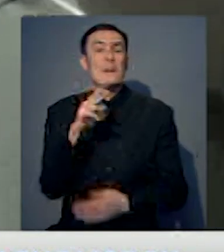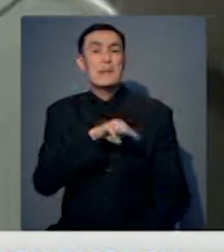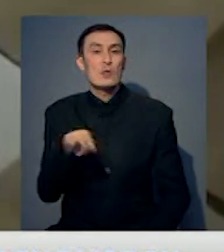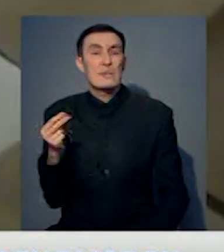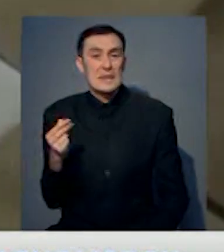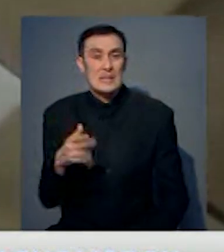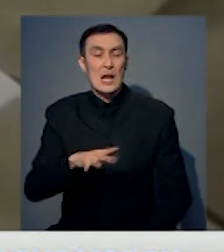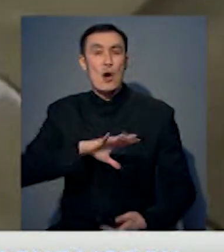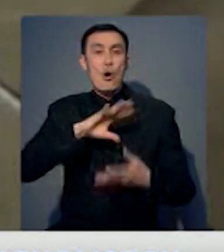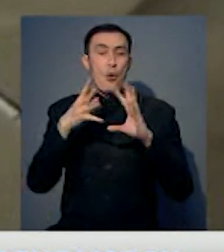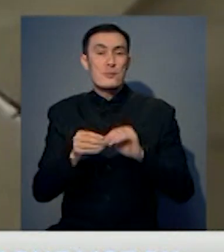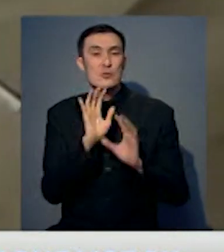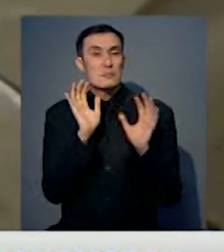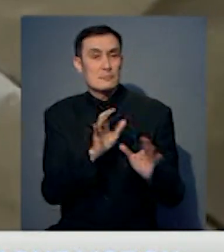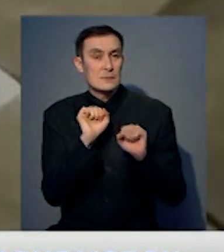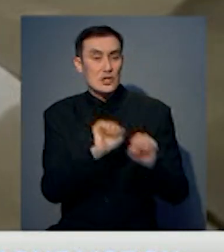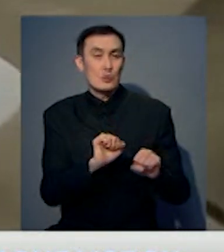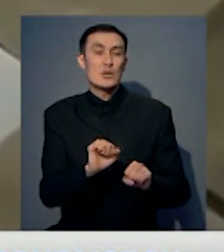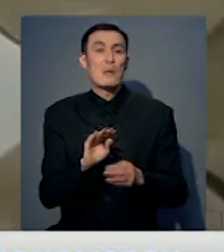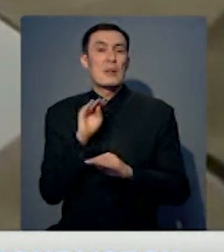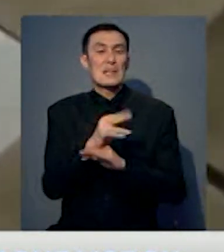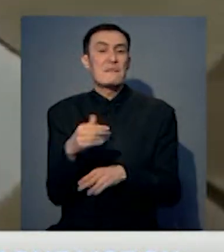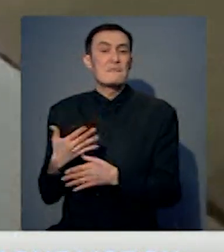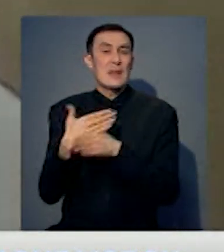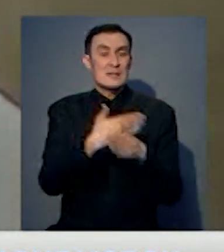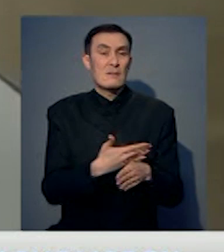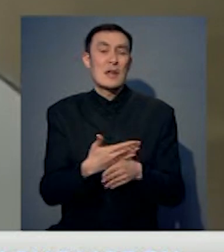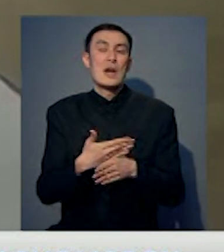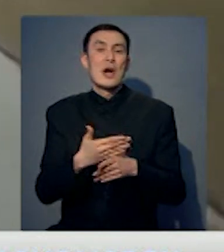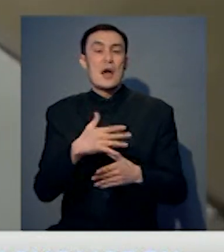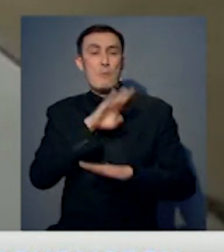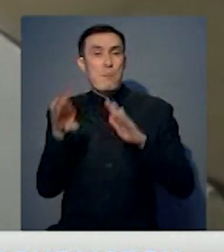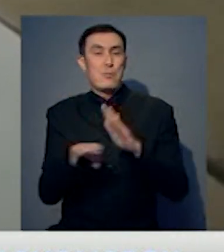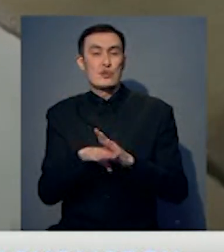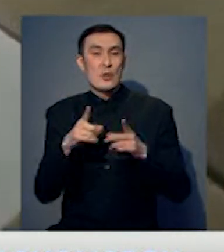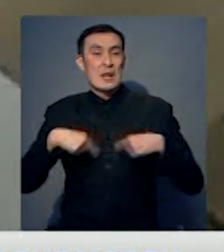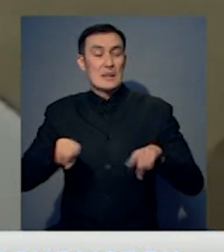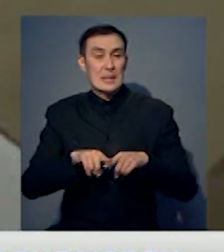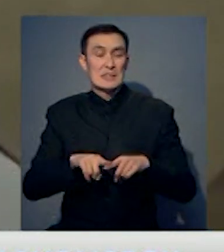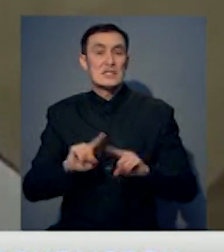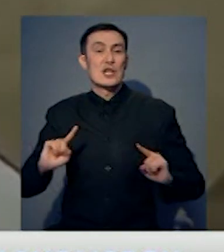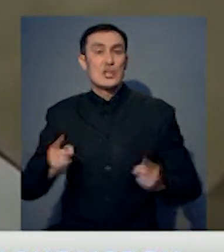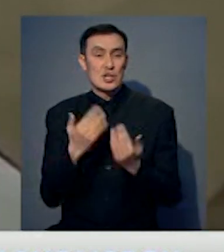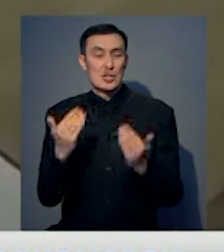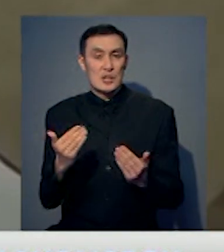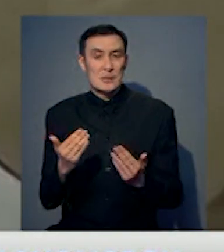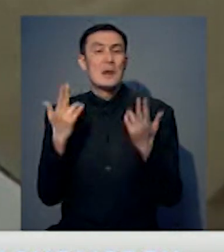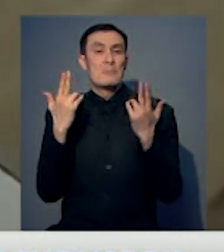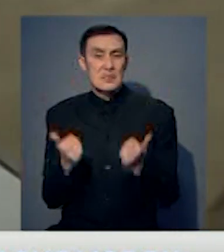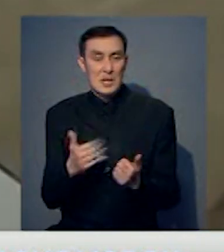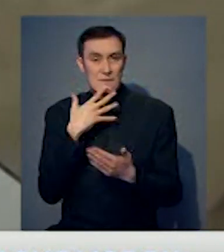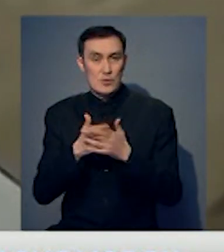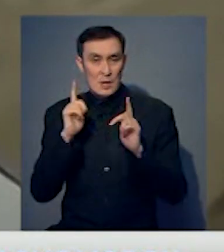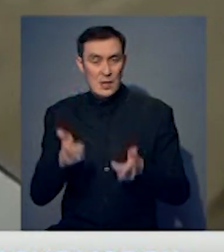миллионов тенге за общее покровительство и дополнительное финансирование подведомственной организацией задержаны уже дала признательные показания